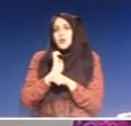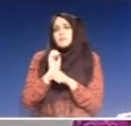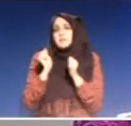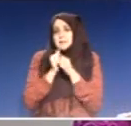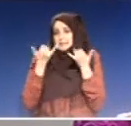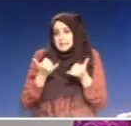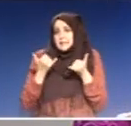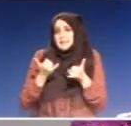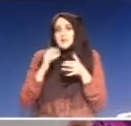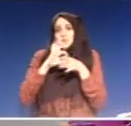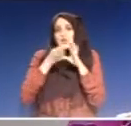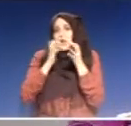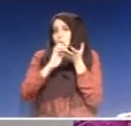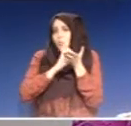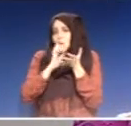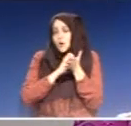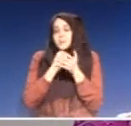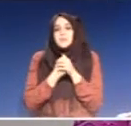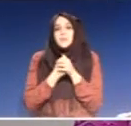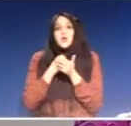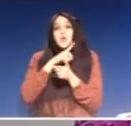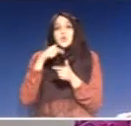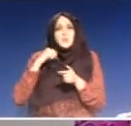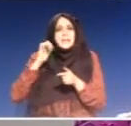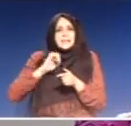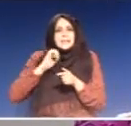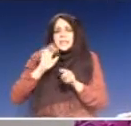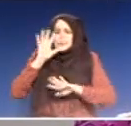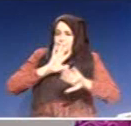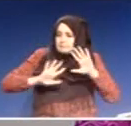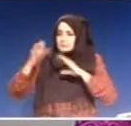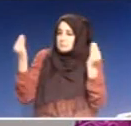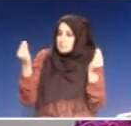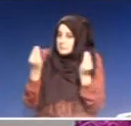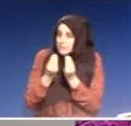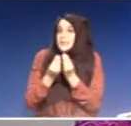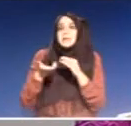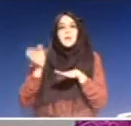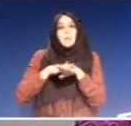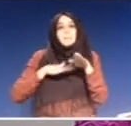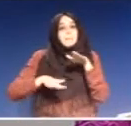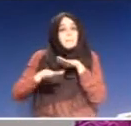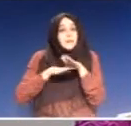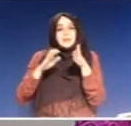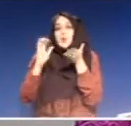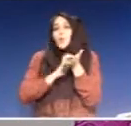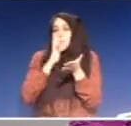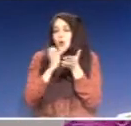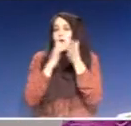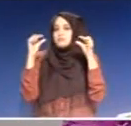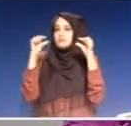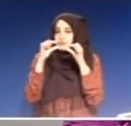نحاول إصلاح ذات البين استنادا إلى القرآن الكريم والسنة النبوية الشريفة والسيرة